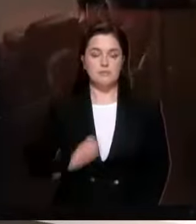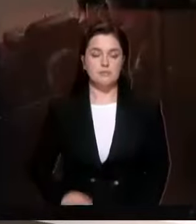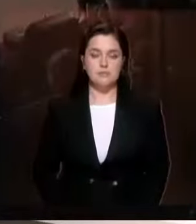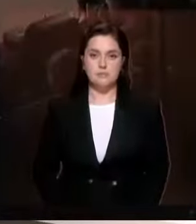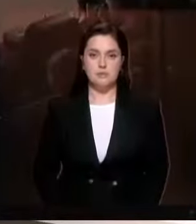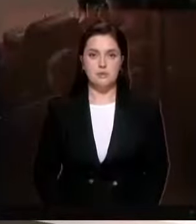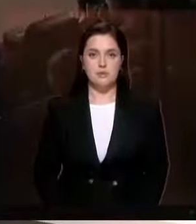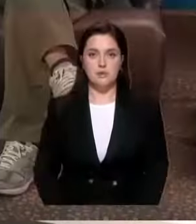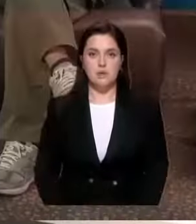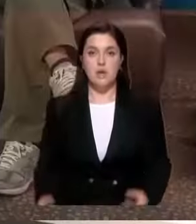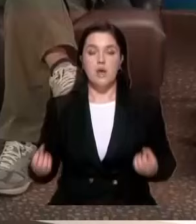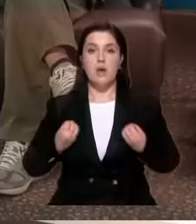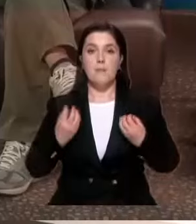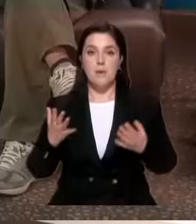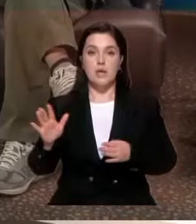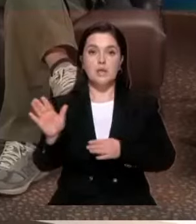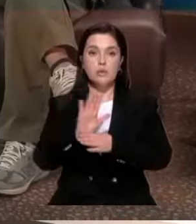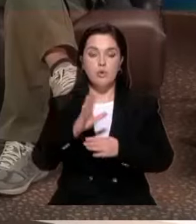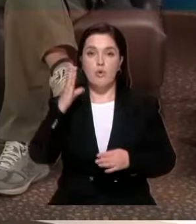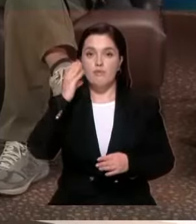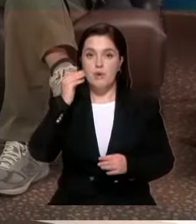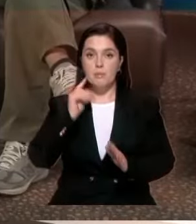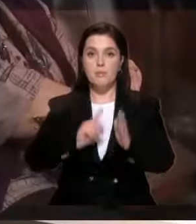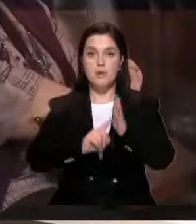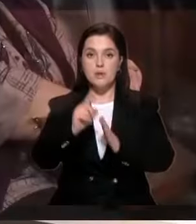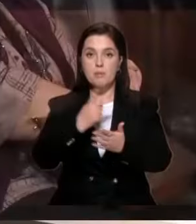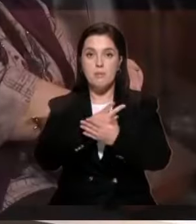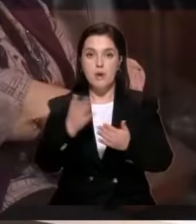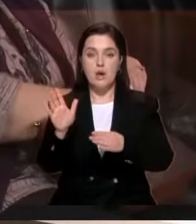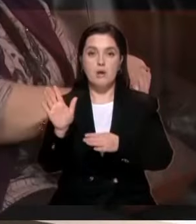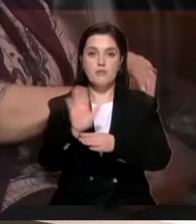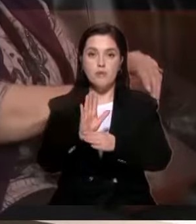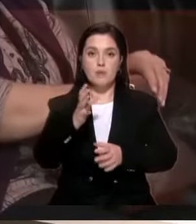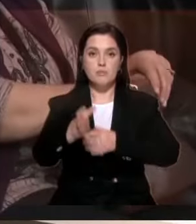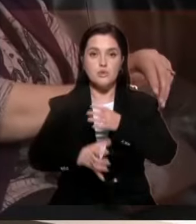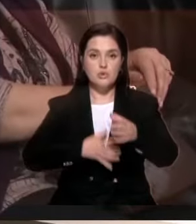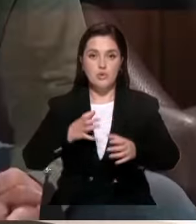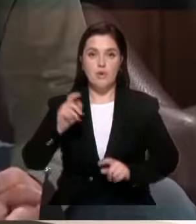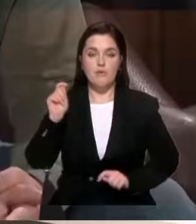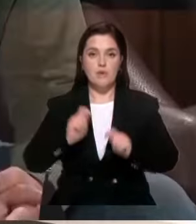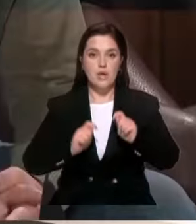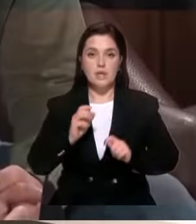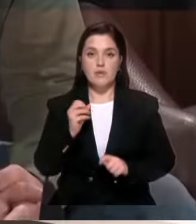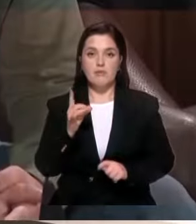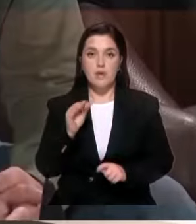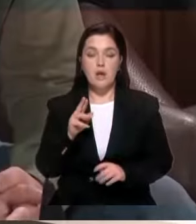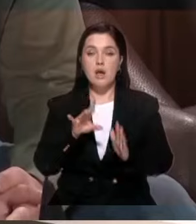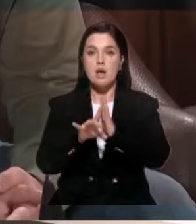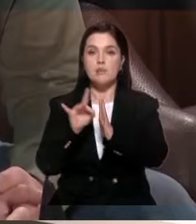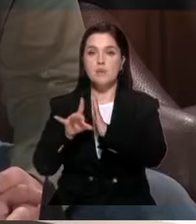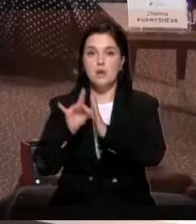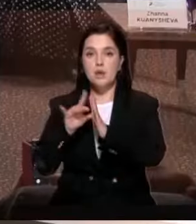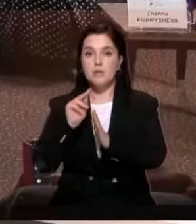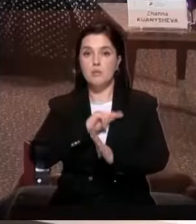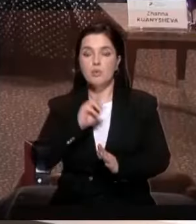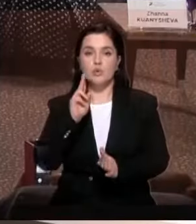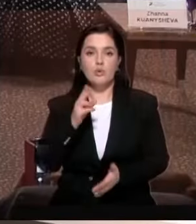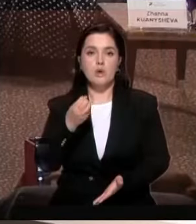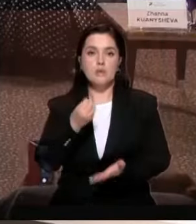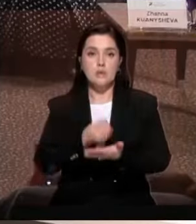раз праздник кино в Алматы стартовал показ фильма в рамках международного фестиваля Евразия как отбирались работы и кто их